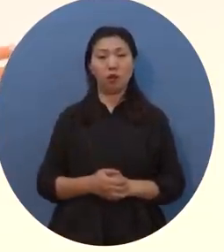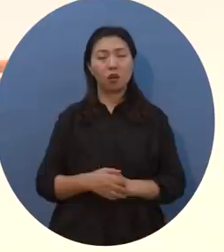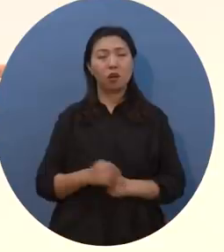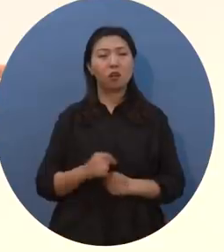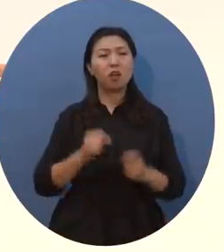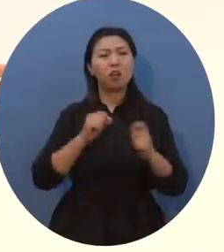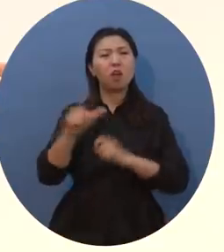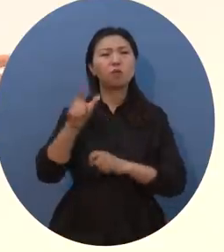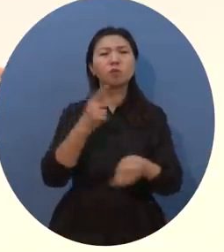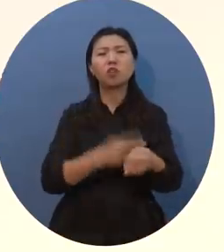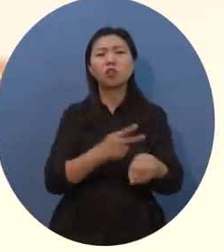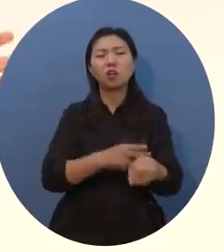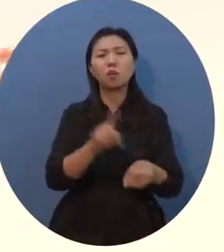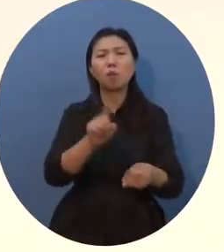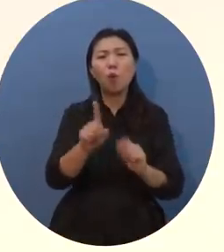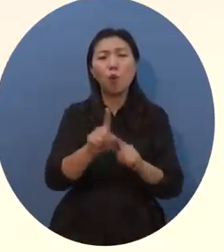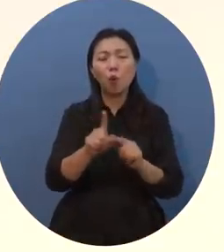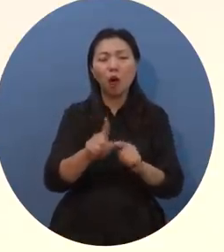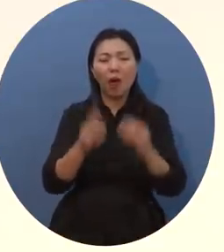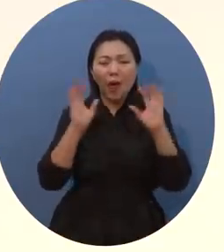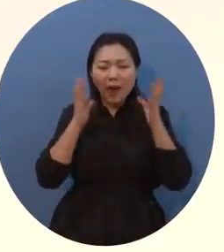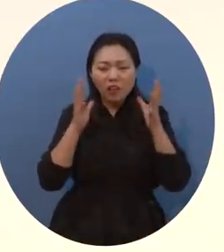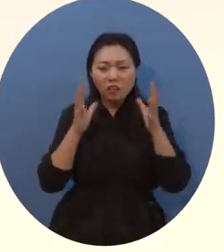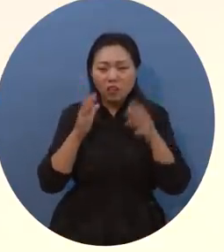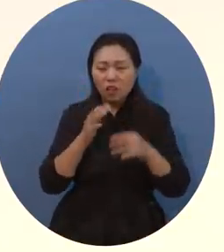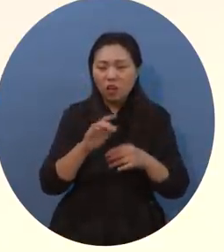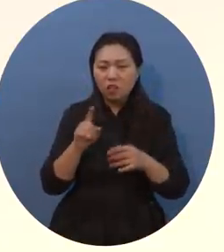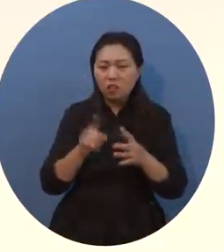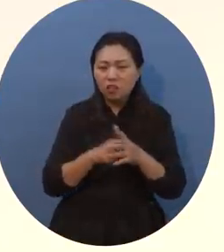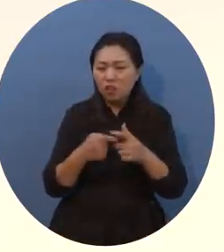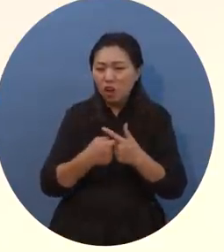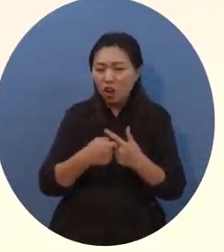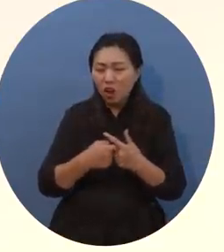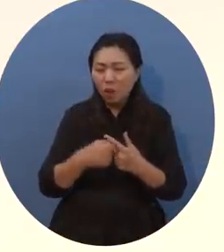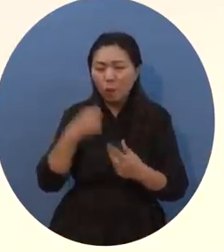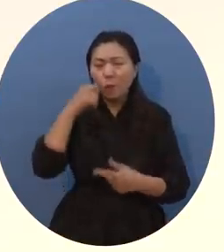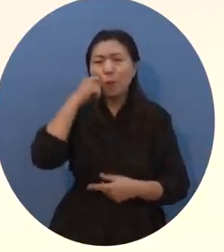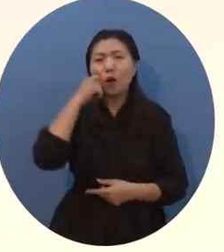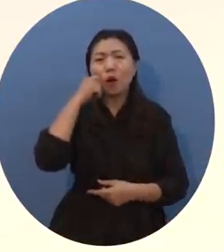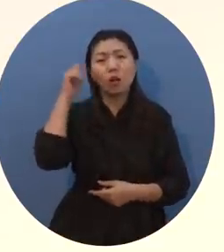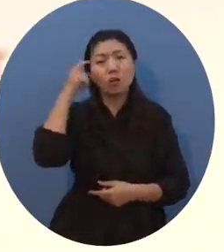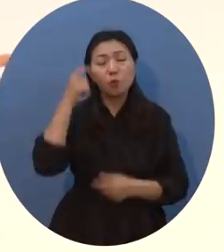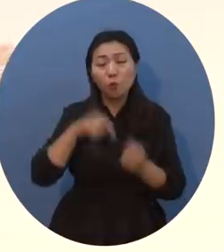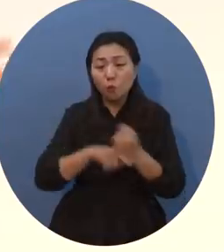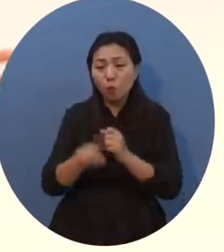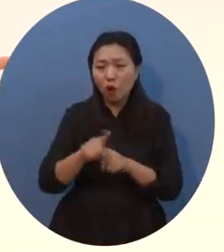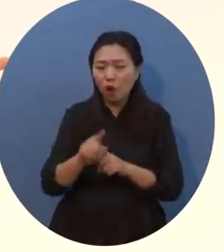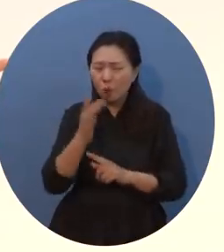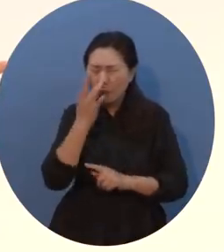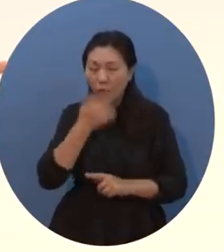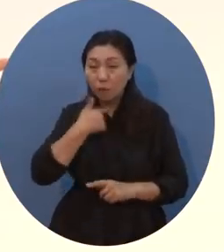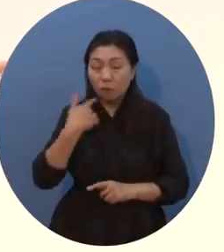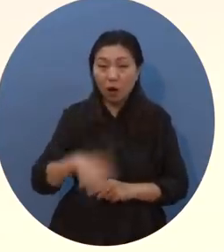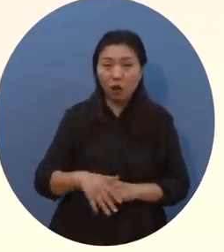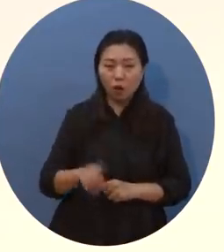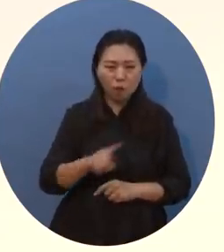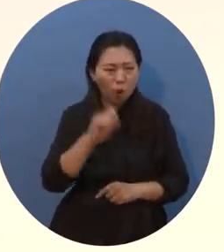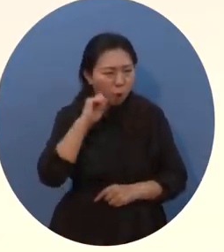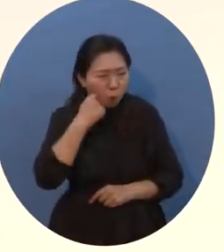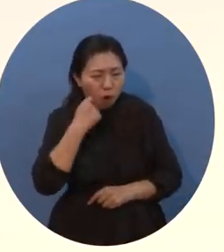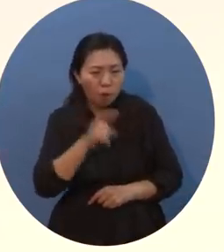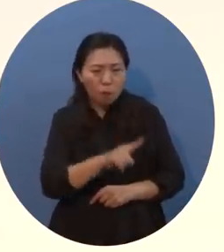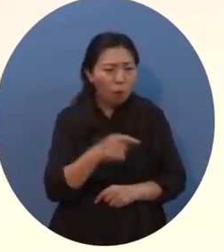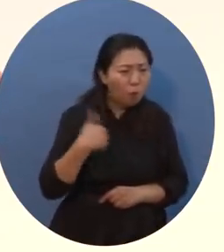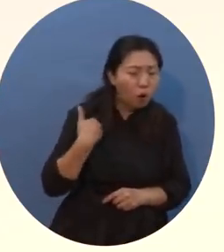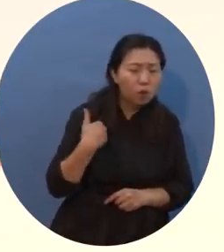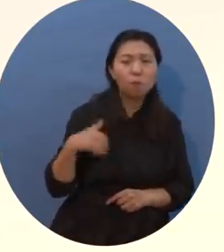근데 대부분 선생님들은 아이들이 뭘 모르는지에 대해서 잘 몰라요. 어떤 걸 모르는지, 어떤 게